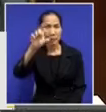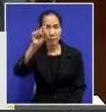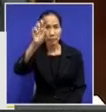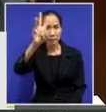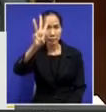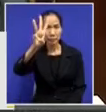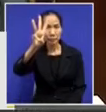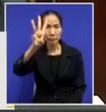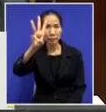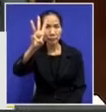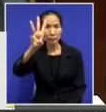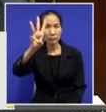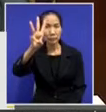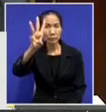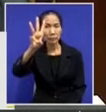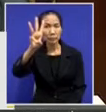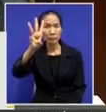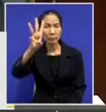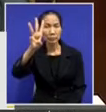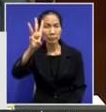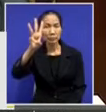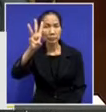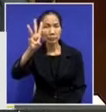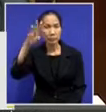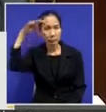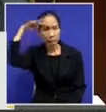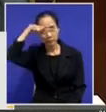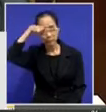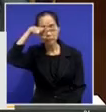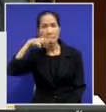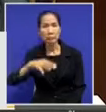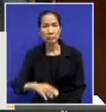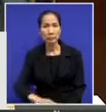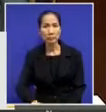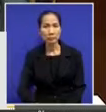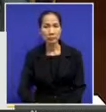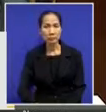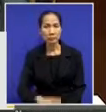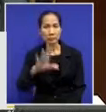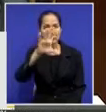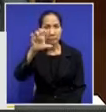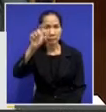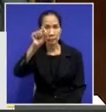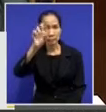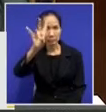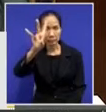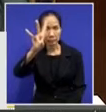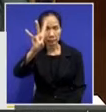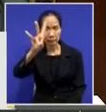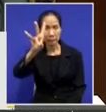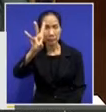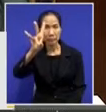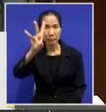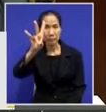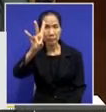526นายสราวุฒิเพชรพนมพร นายธนาธรจึงรุ่งเรืองกิจครับ 527นางสาวศรี